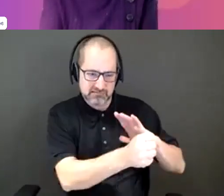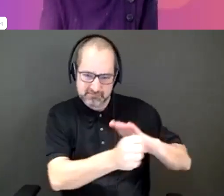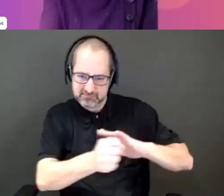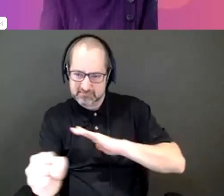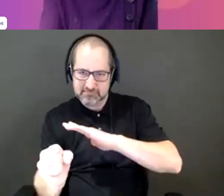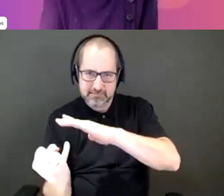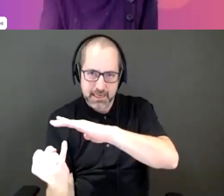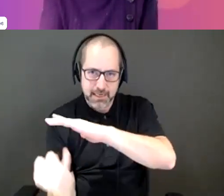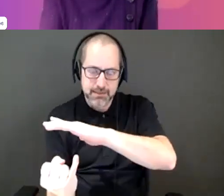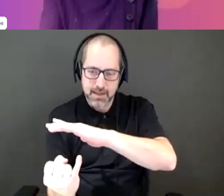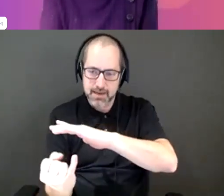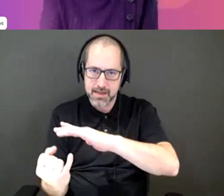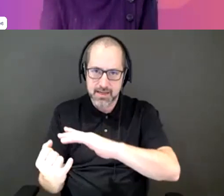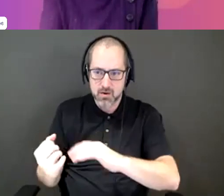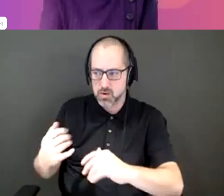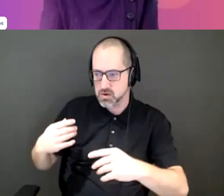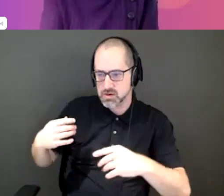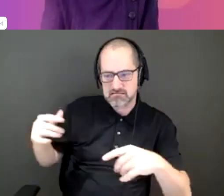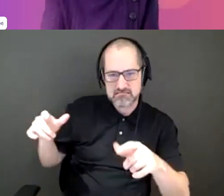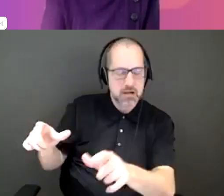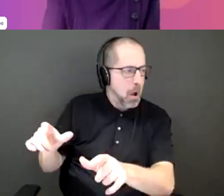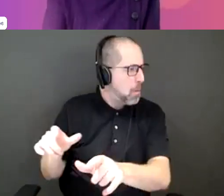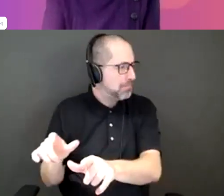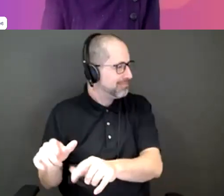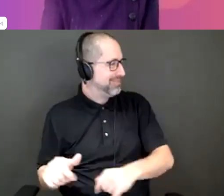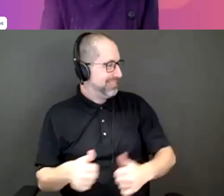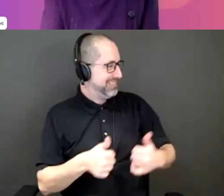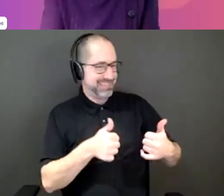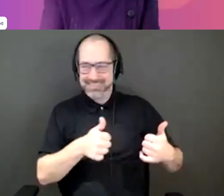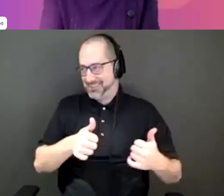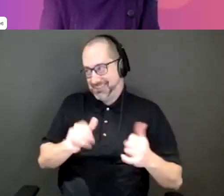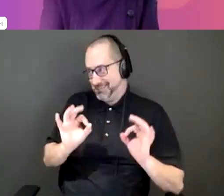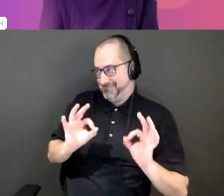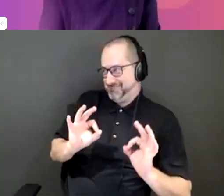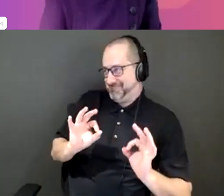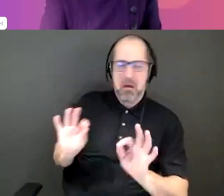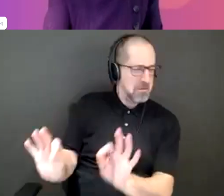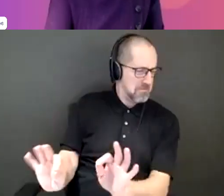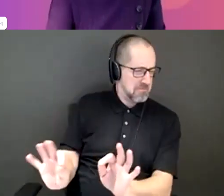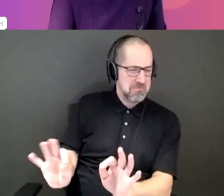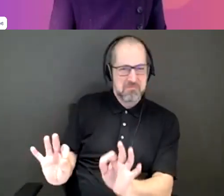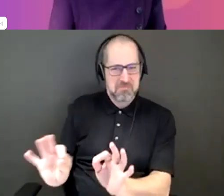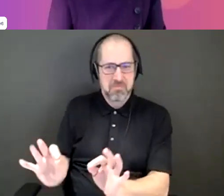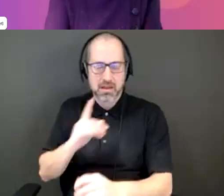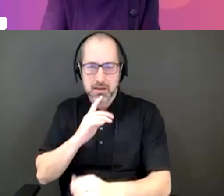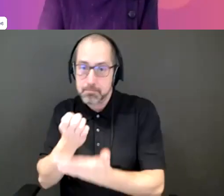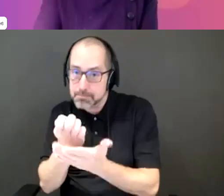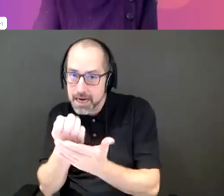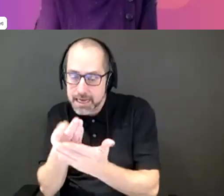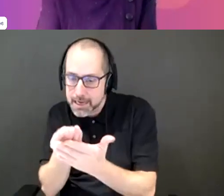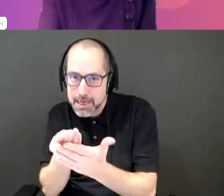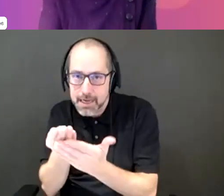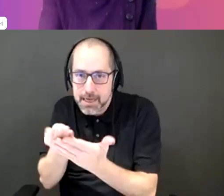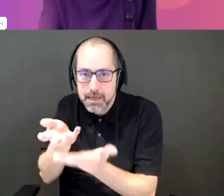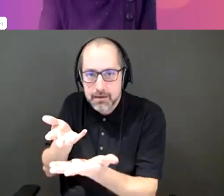des menaces donc minimiser ou une ignorer ce qui se passe vraiment pour l'autre l'utilisation de